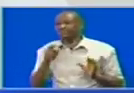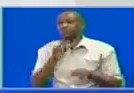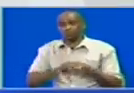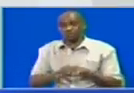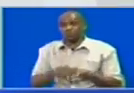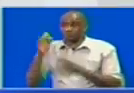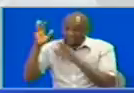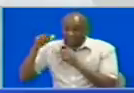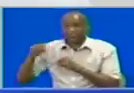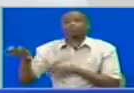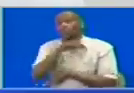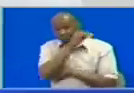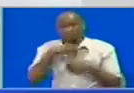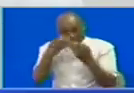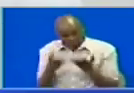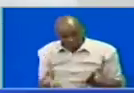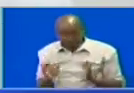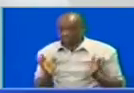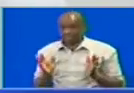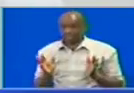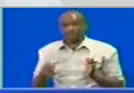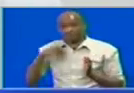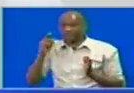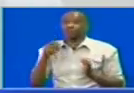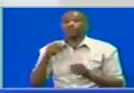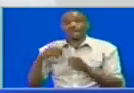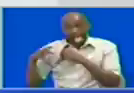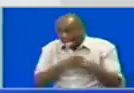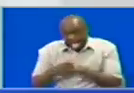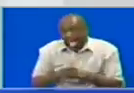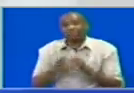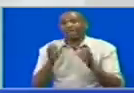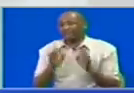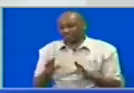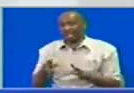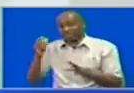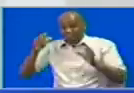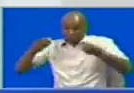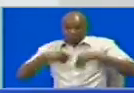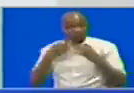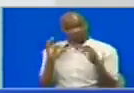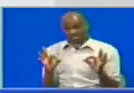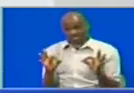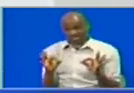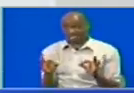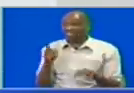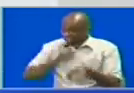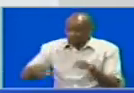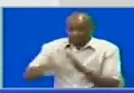Usi expect ya atoke. Akuachie. Unajua utaingangania, utakuwa na bidii kwa sababu uliachiwa. Mhm. Lakini